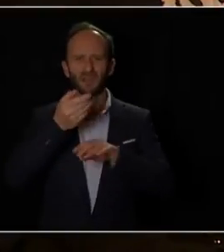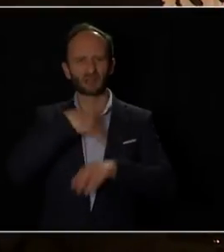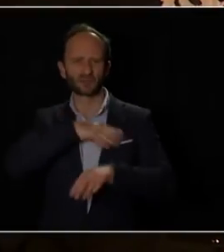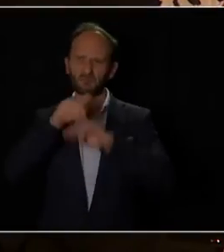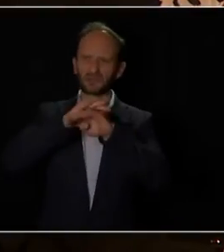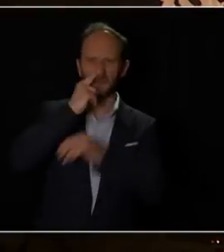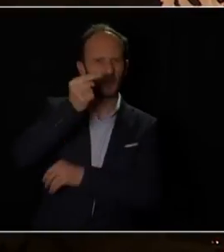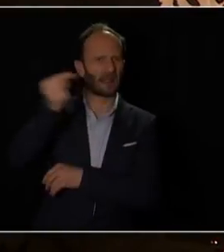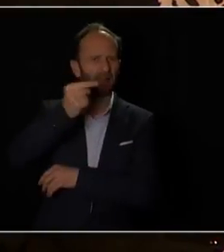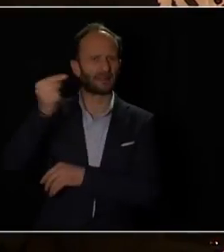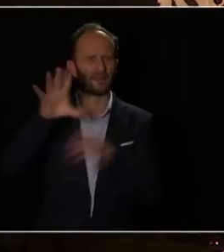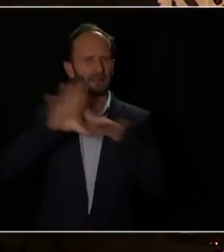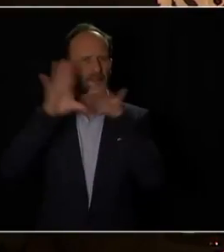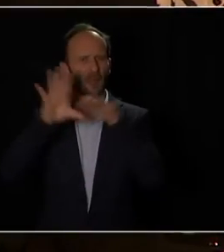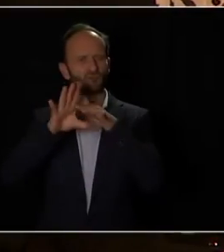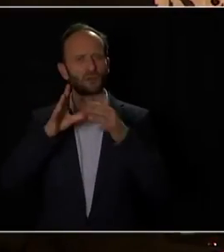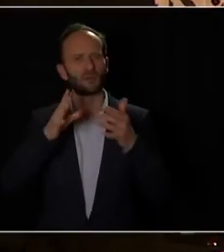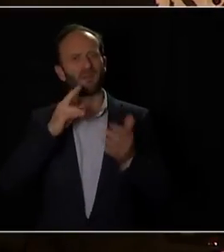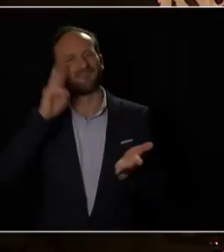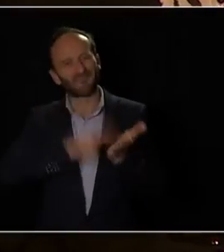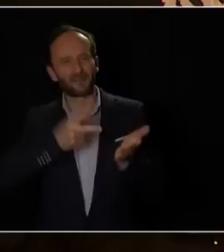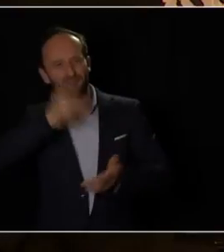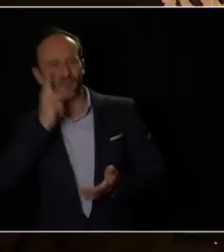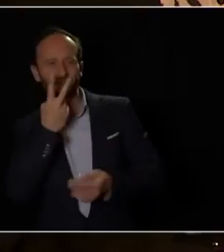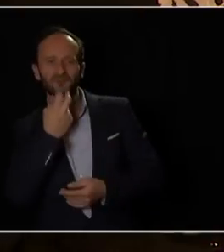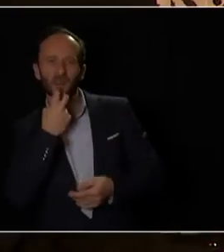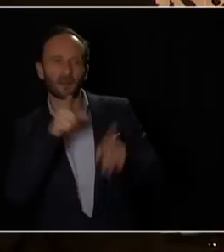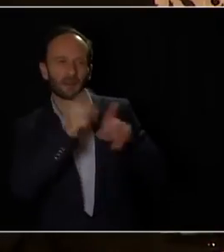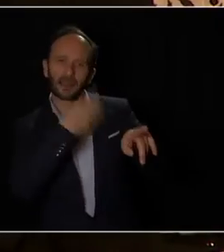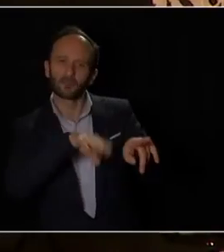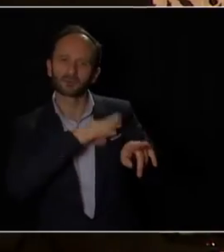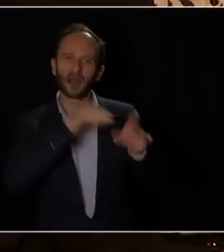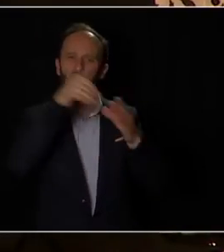ils accordent malgré tout beaucoup plus de crédit et de légitimité aux responsables et aux